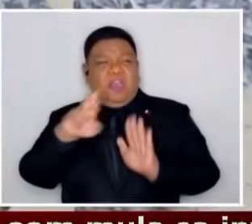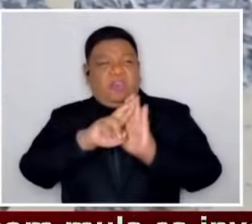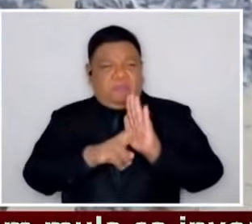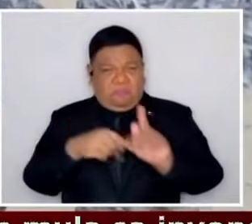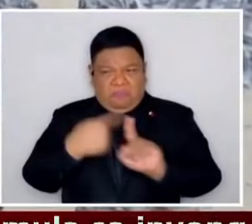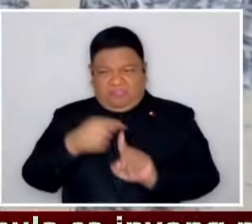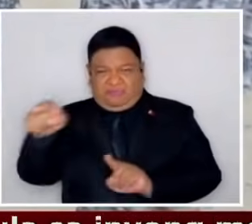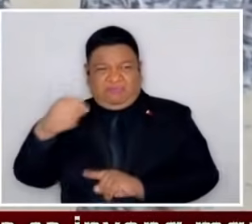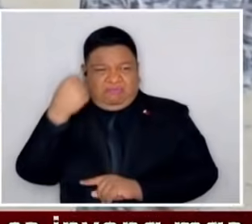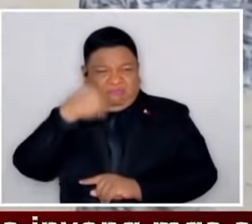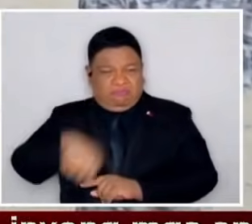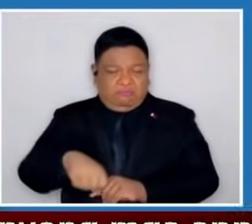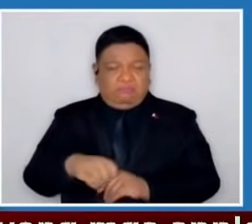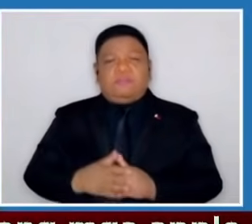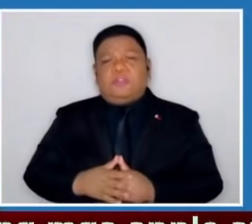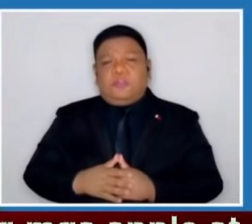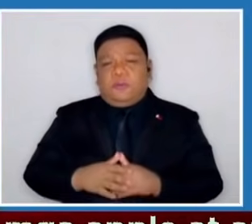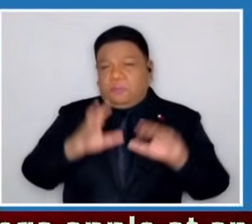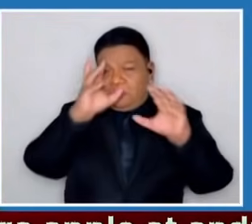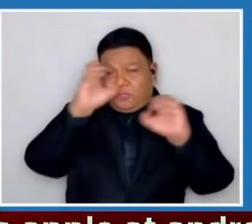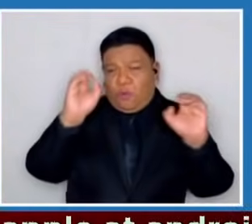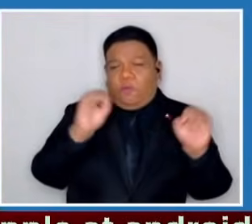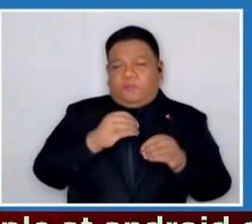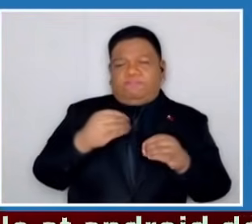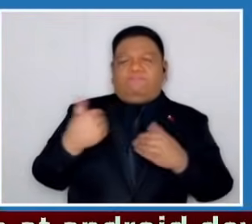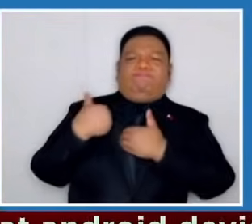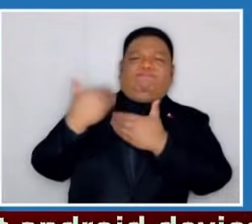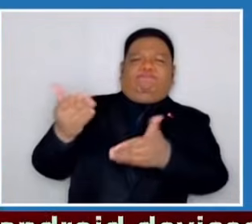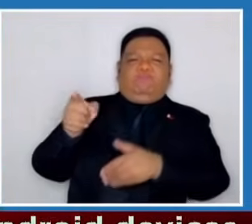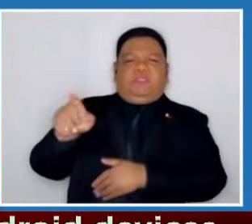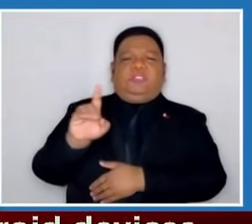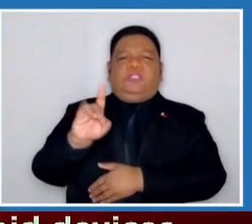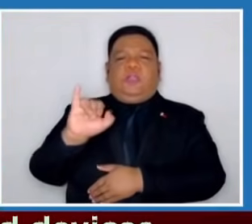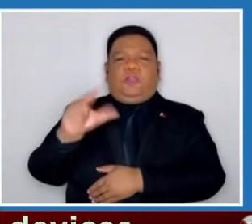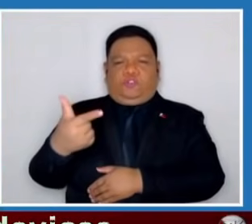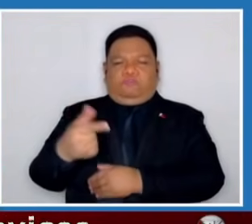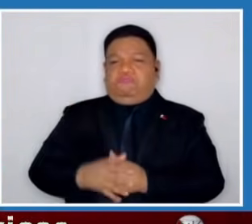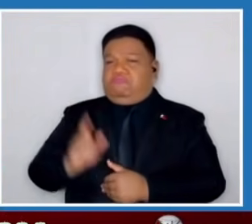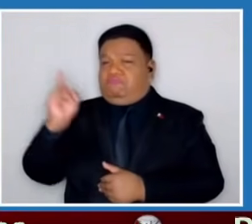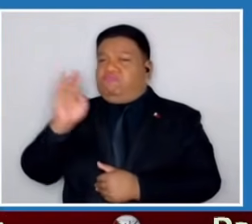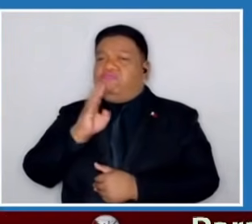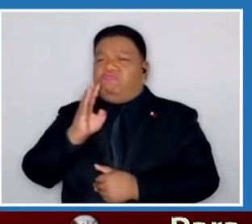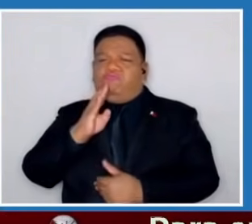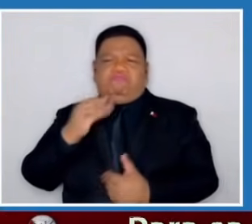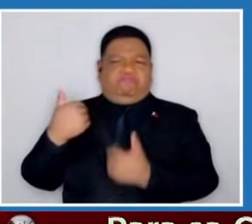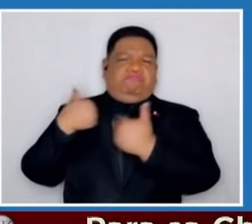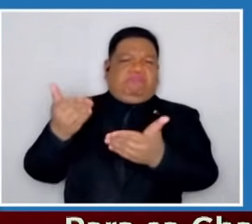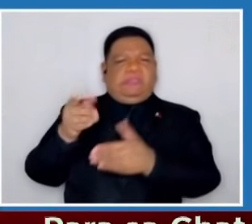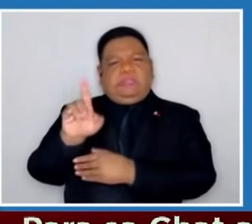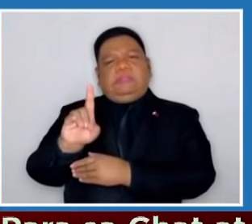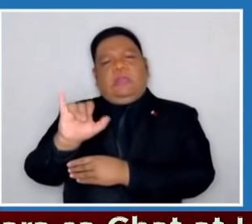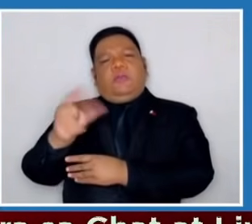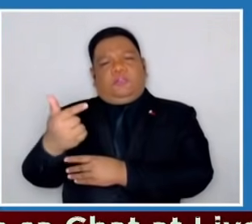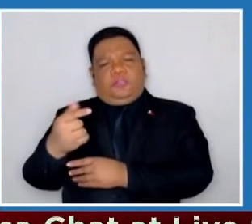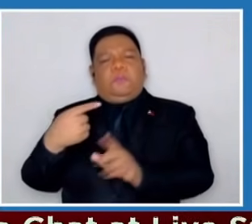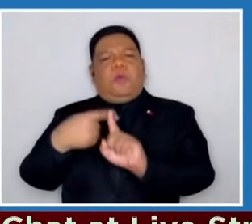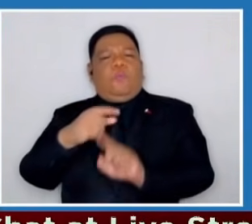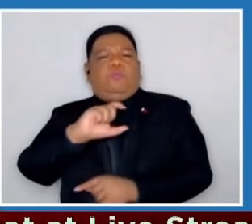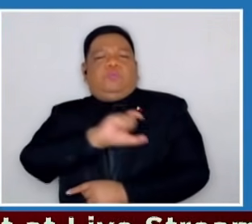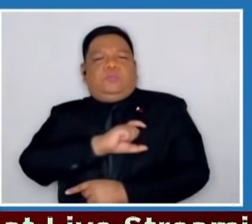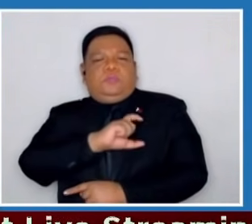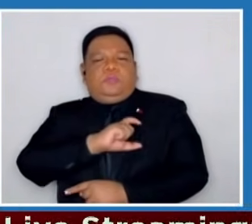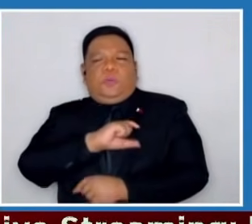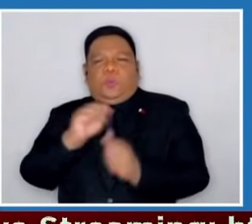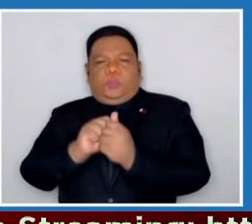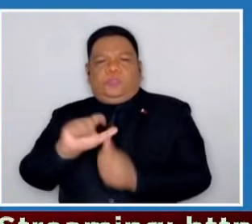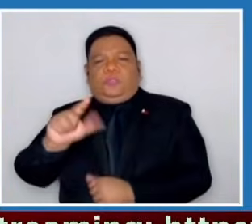sa DILG. Hinahayaan na po namin yan sa DILG, no? At sa ating kapulisan, no? Kasama na po ang lokal na pamahalaan ng Maynila.